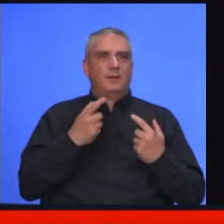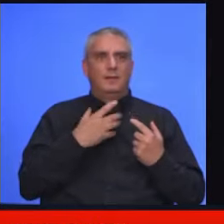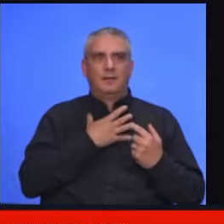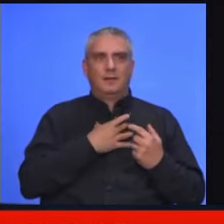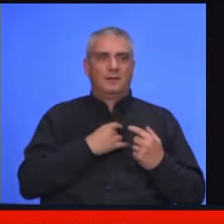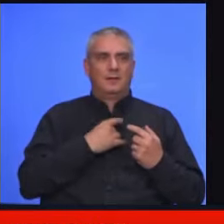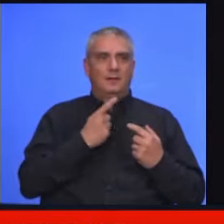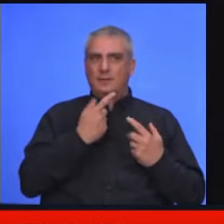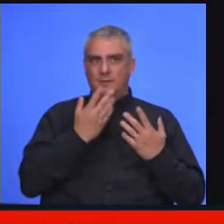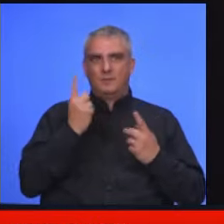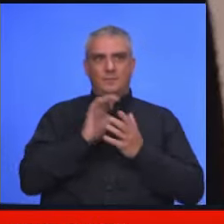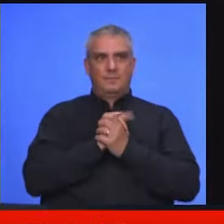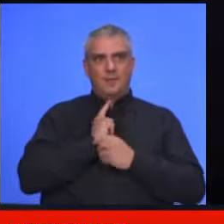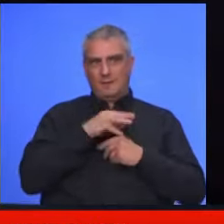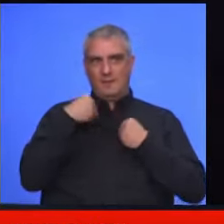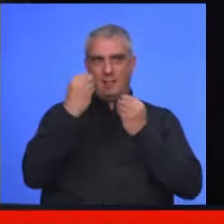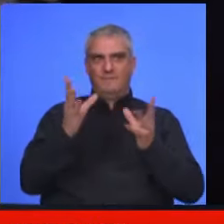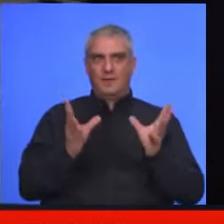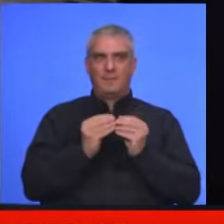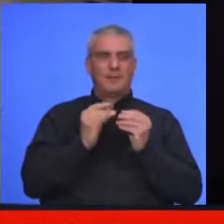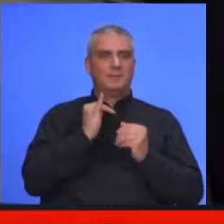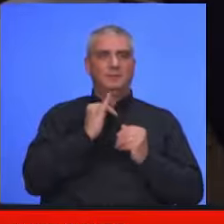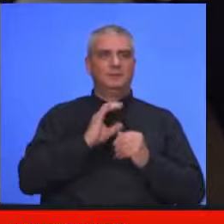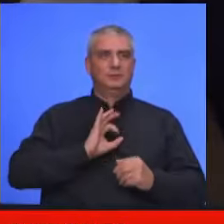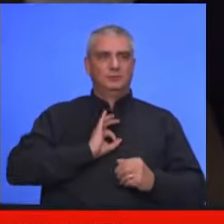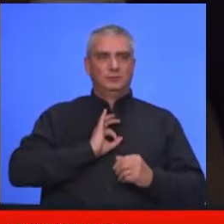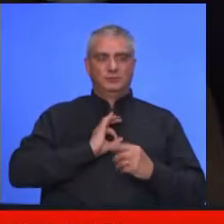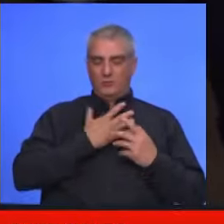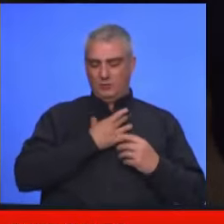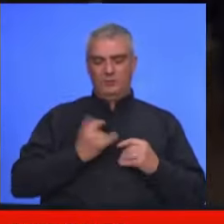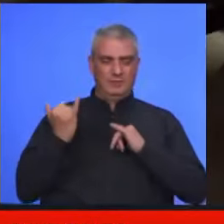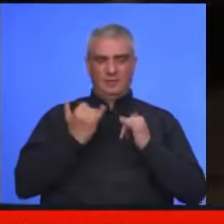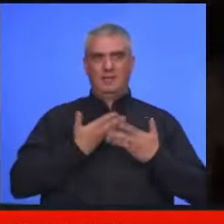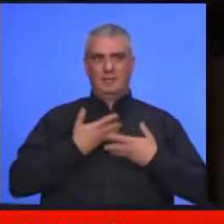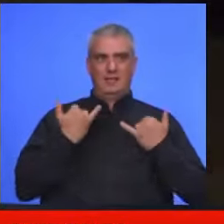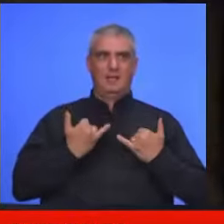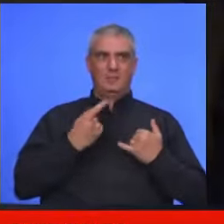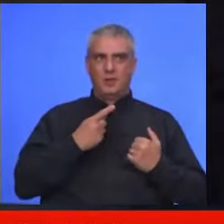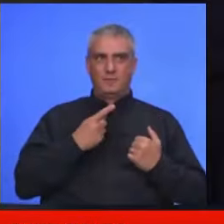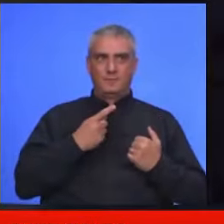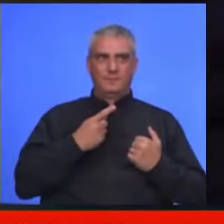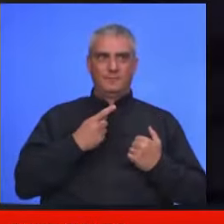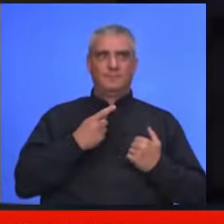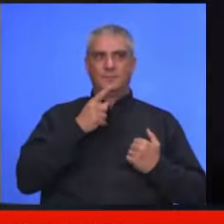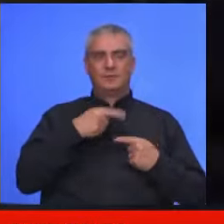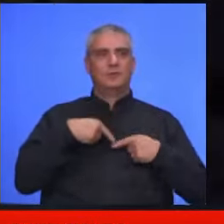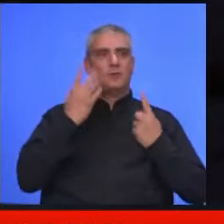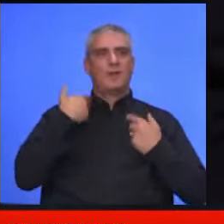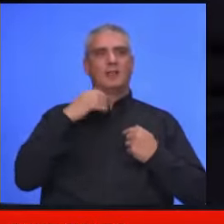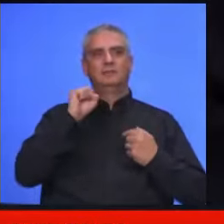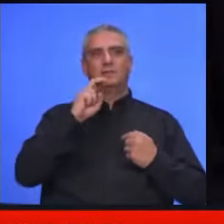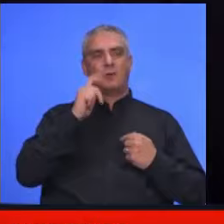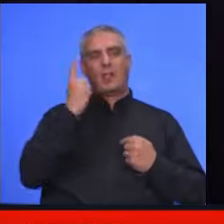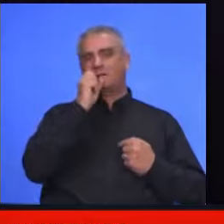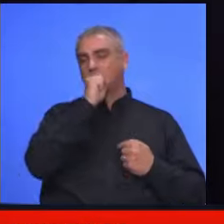מוכן, ומחכים כל החברים לבוא להביא לך את זה ביחד. מה זה? השרשרות. זה הגיע היום. איזה יום היה לי סמואל, זה אחד השירים